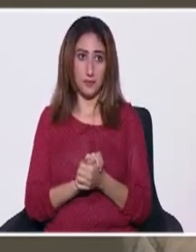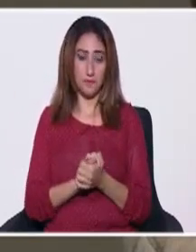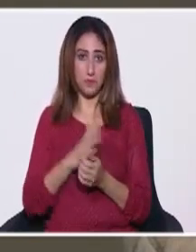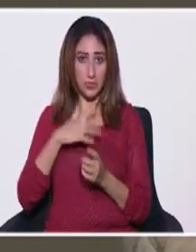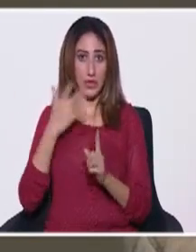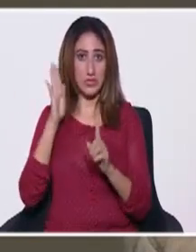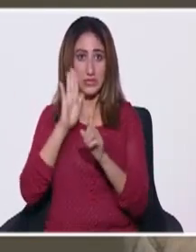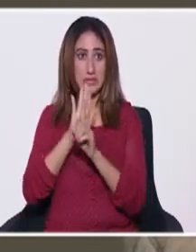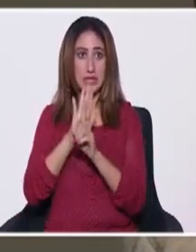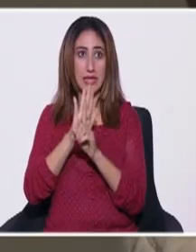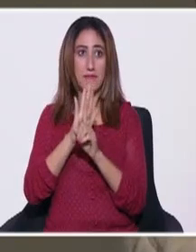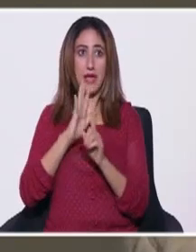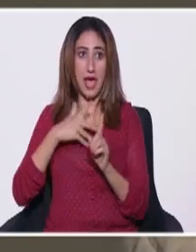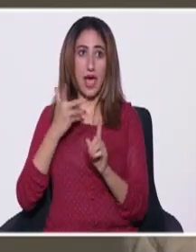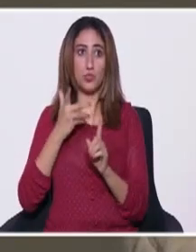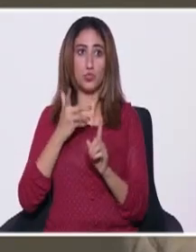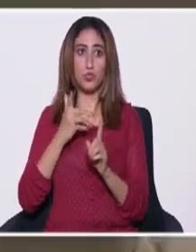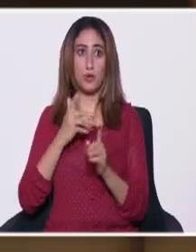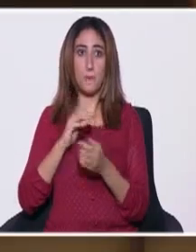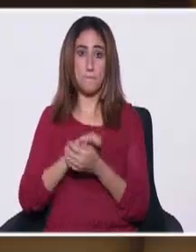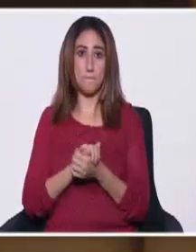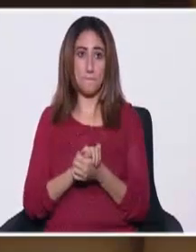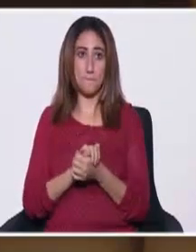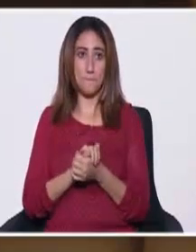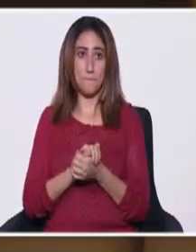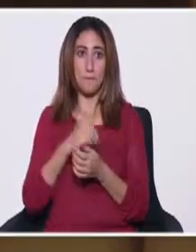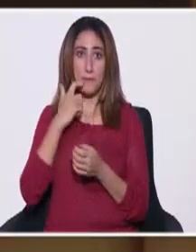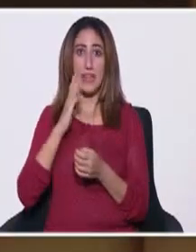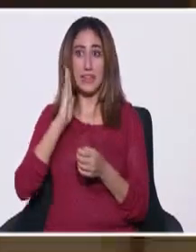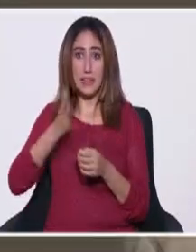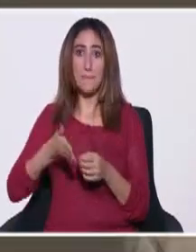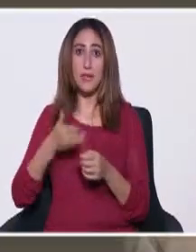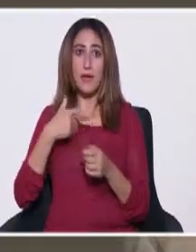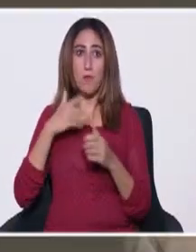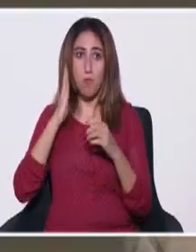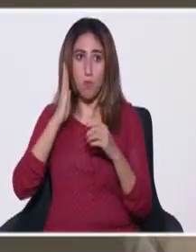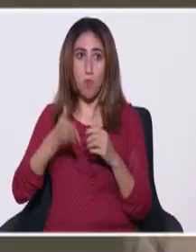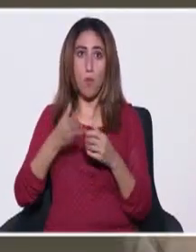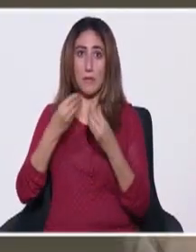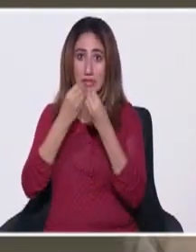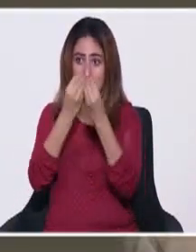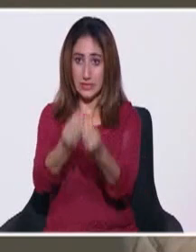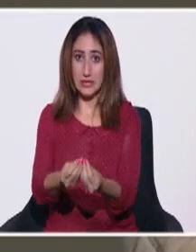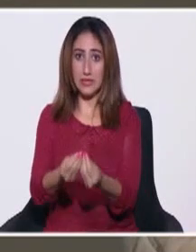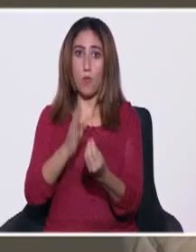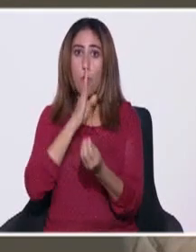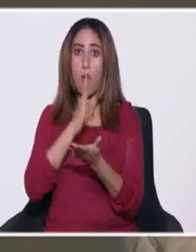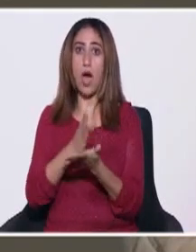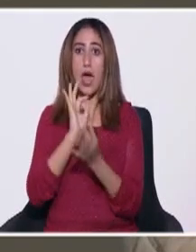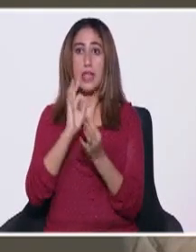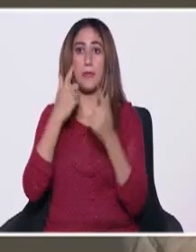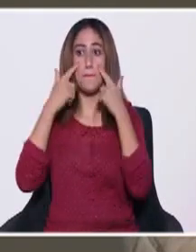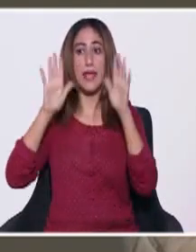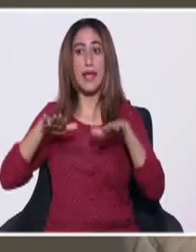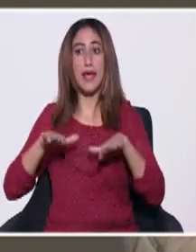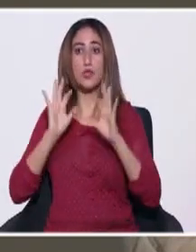تمكين. كلمه التمكين دي هي المقصود دكتور عمرو، التمكين، انك تديله حقه في انه يعيش،